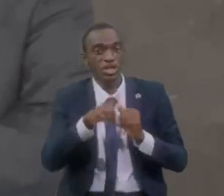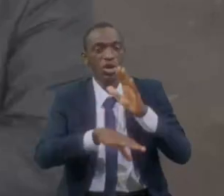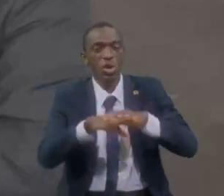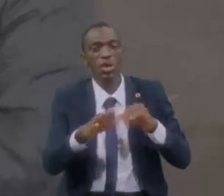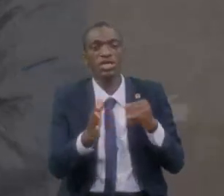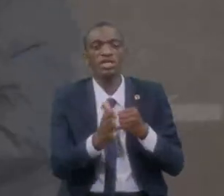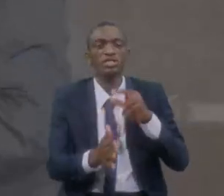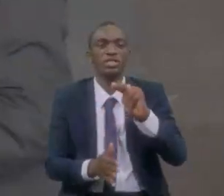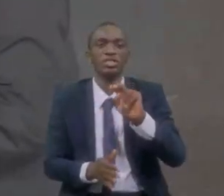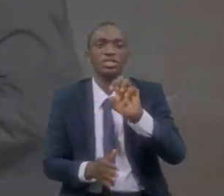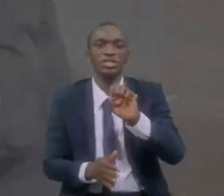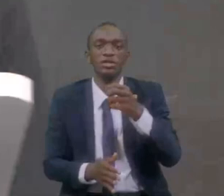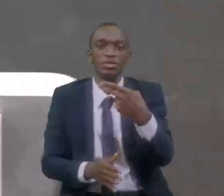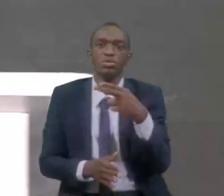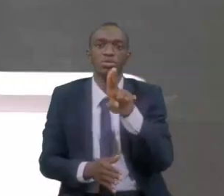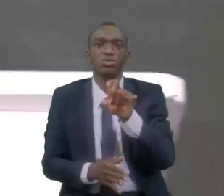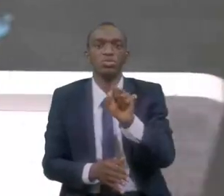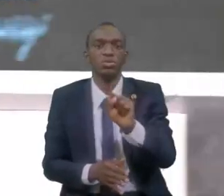Voyez ce qui s'est passé.